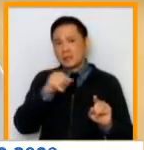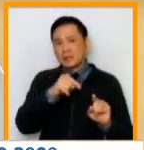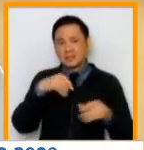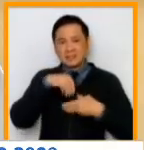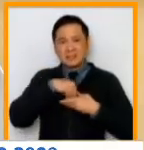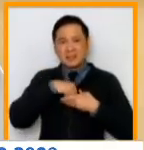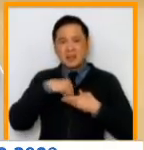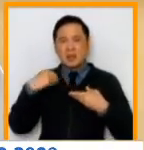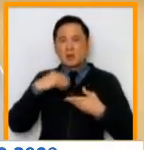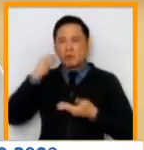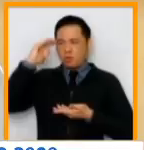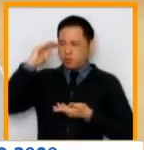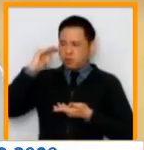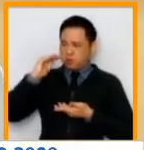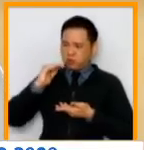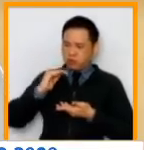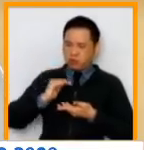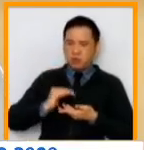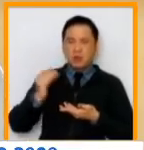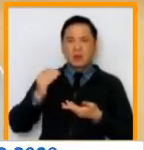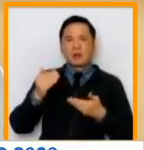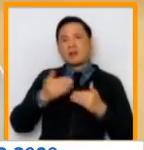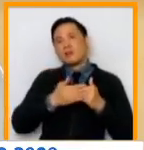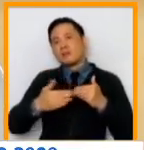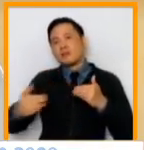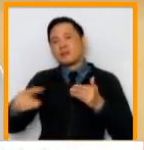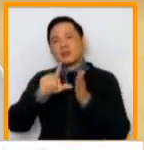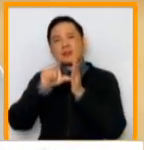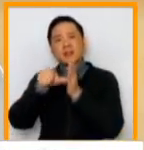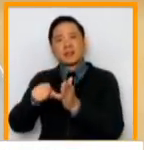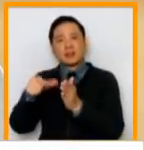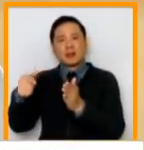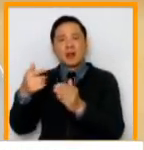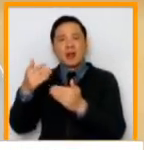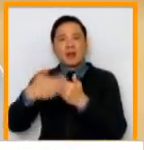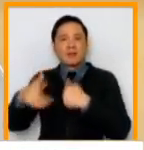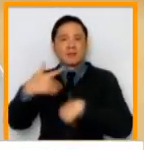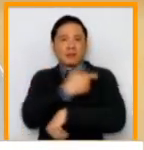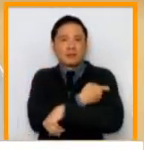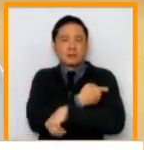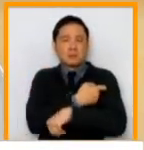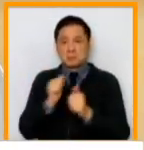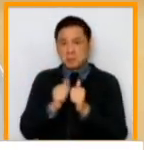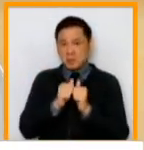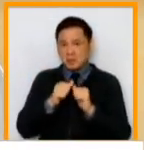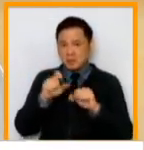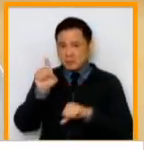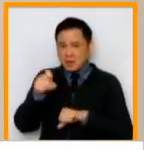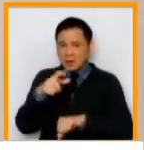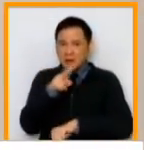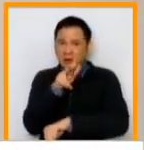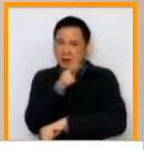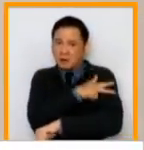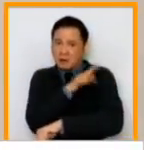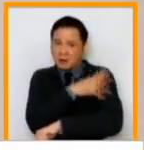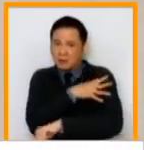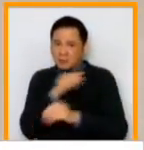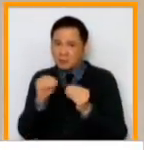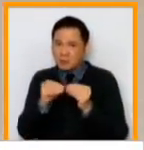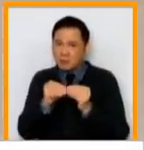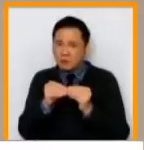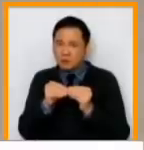dapat na nga bang payagan ang booster shots dito sa bansa? Yan ang unang balita ni Maki Pulido.